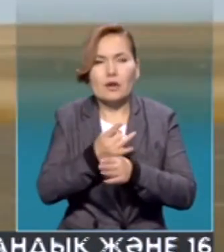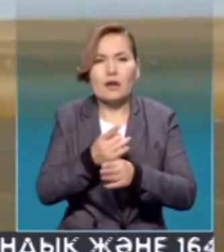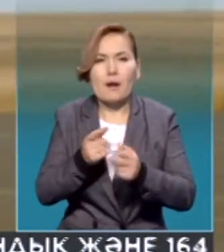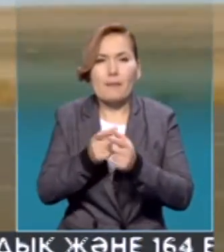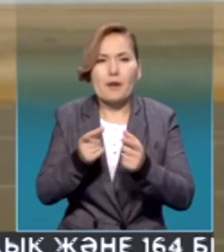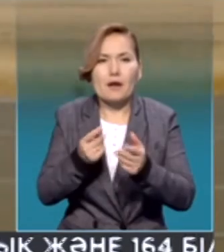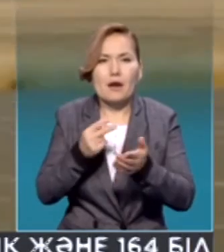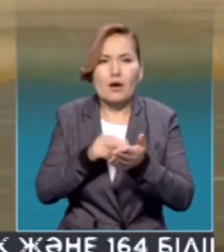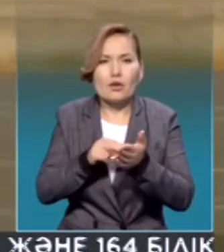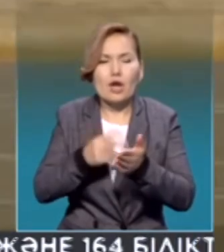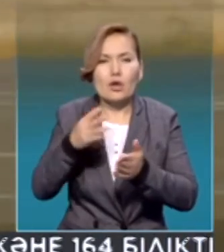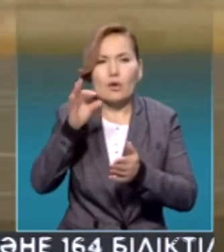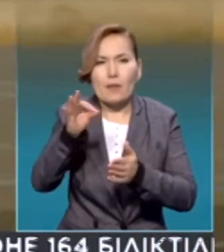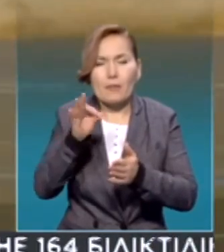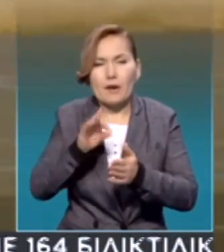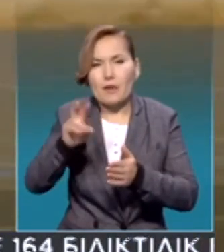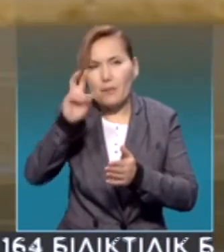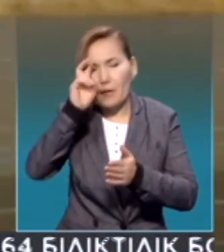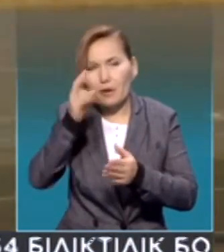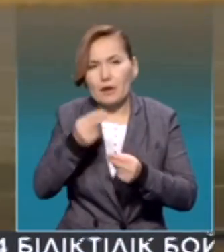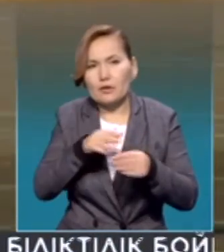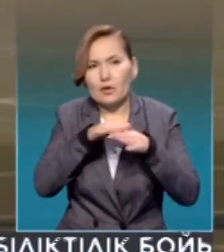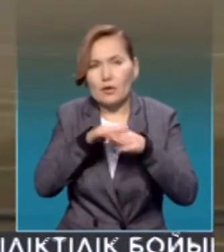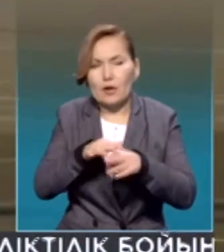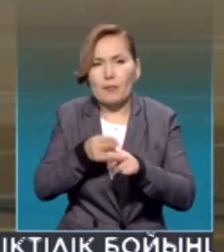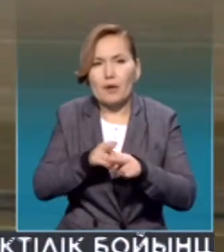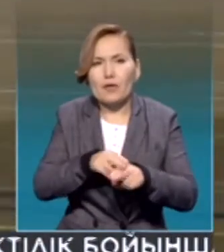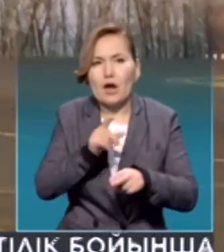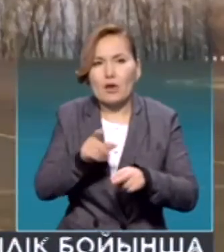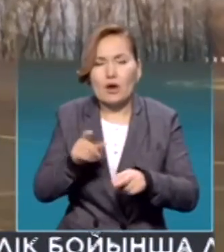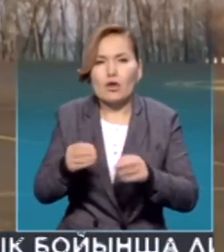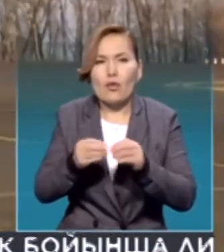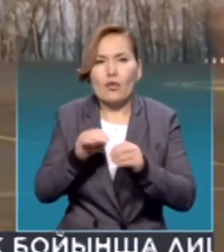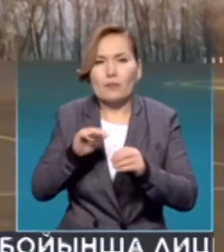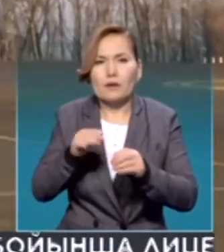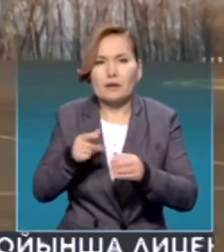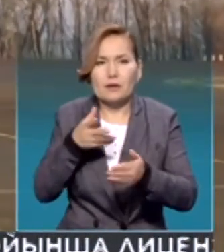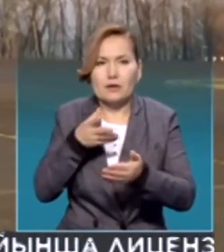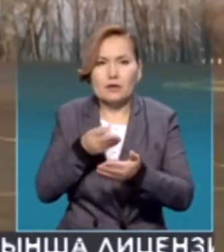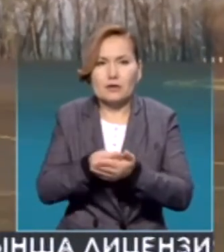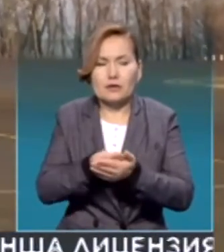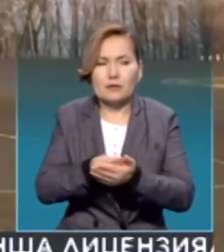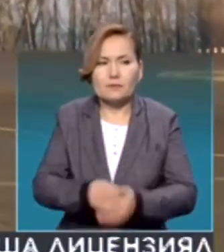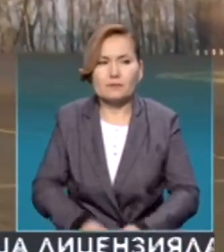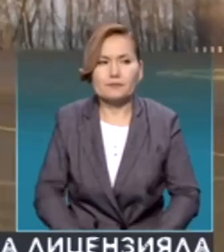құнының 50% мемлекет тарапынан субсидияланады. Жолаушы өз қалтасынан 10 мың теңге шығындайды.